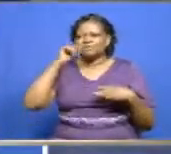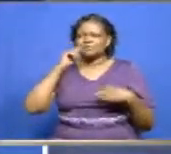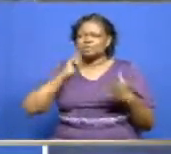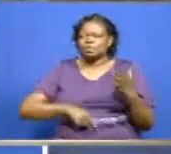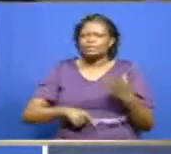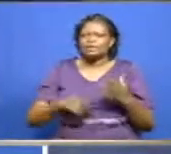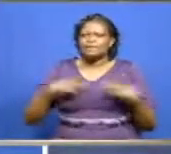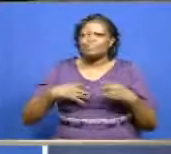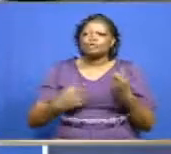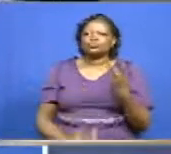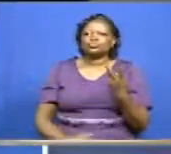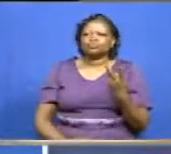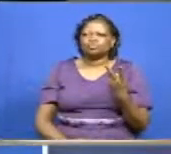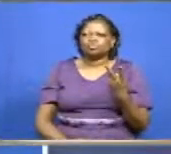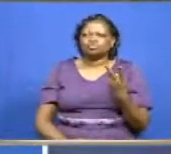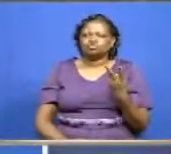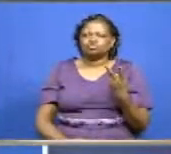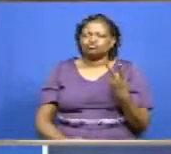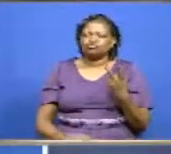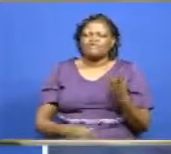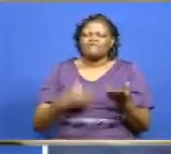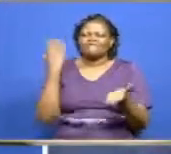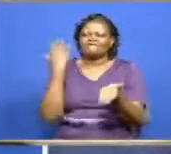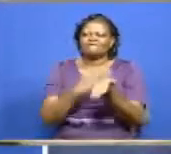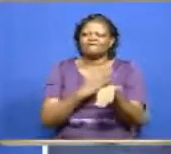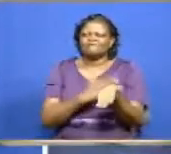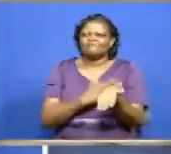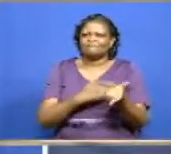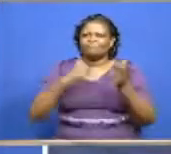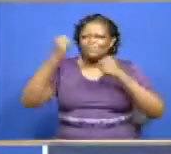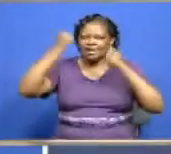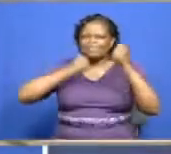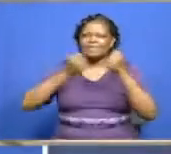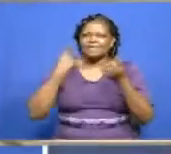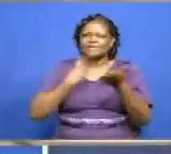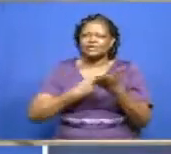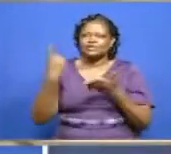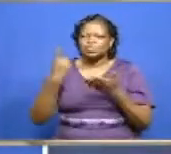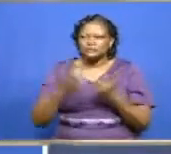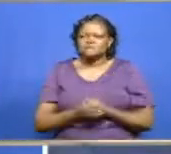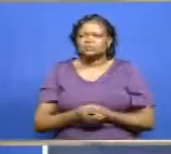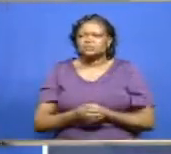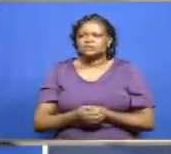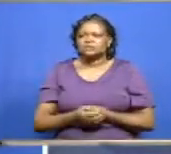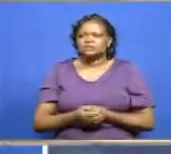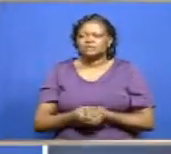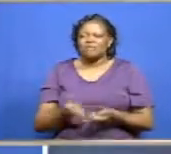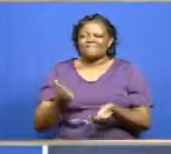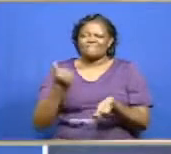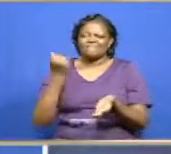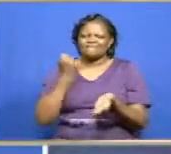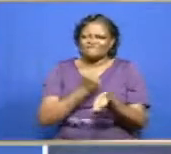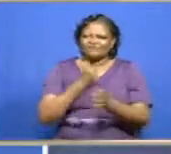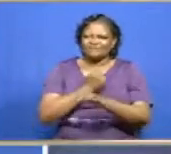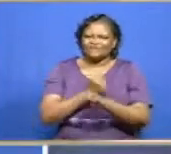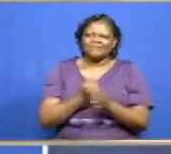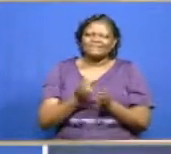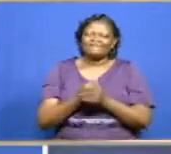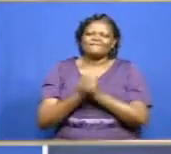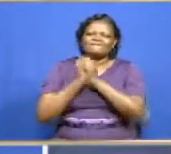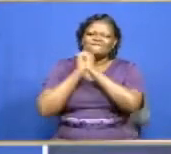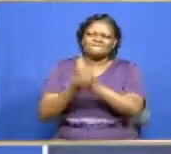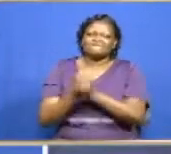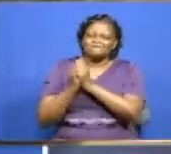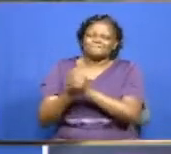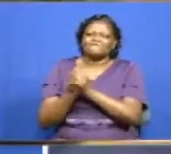Eliud Kiarie walijeruhiwa na maafisa hao wa kijeshi wiki iliyopita kwa misumari na shoko walipo wazuilia kwa